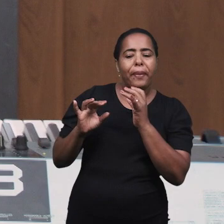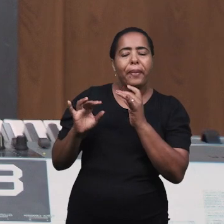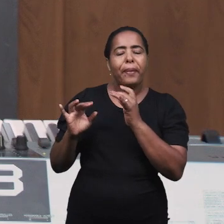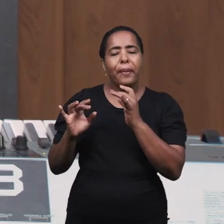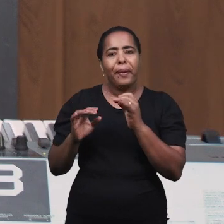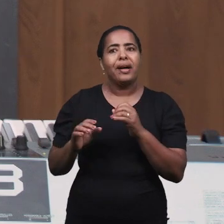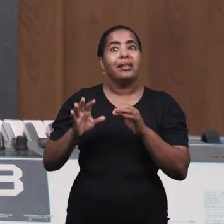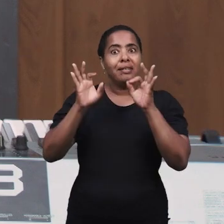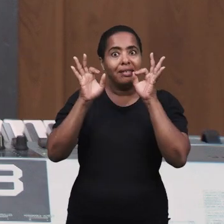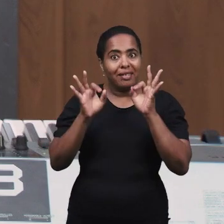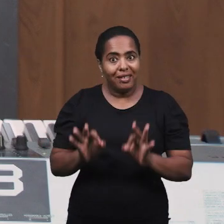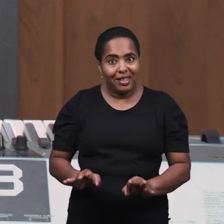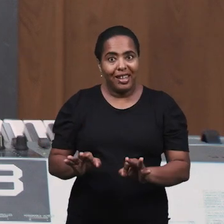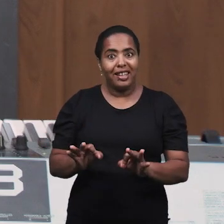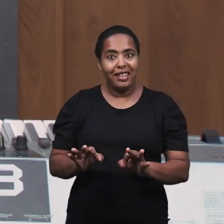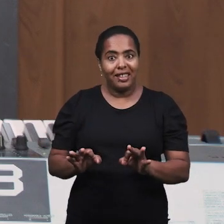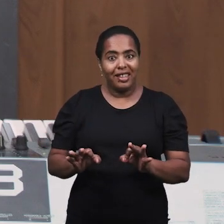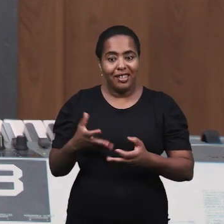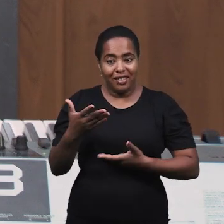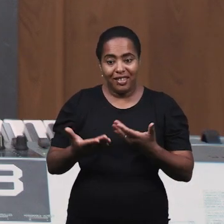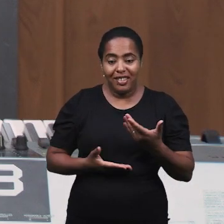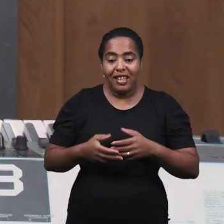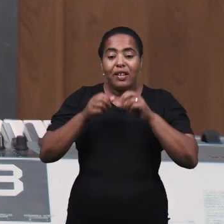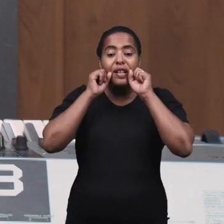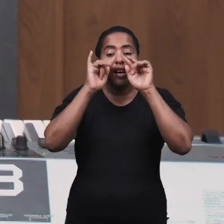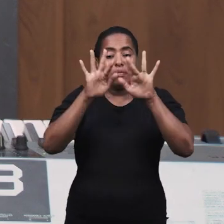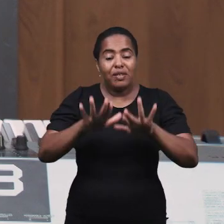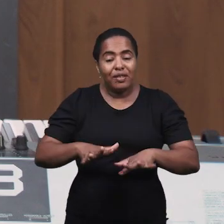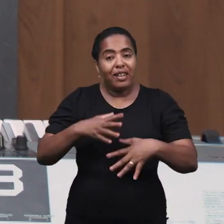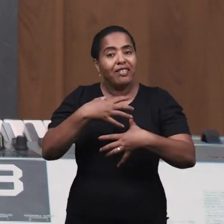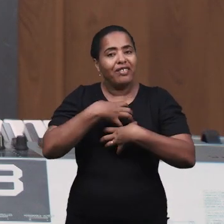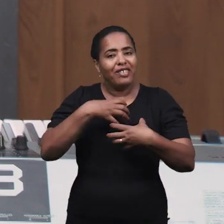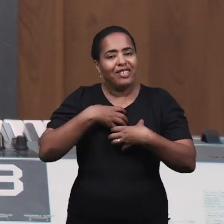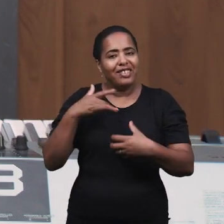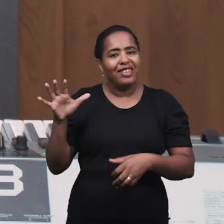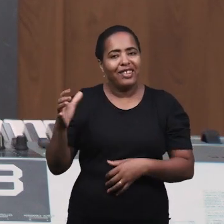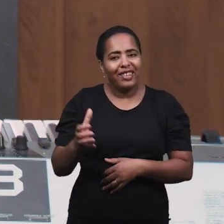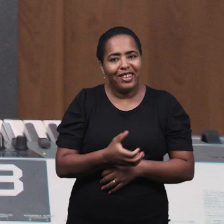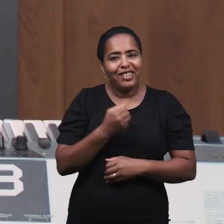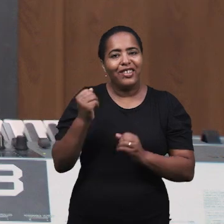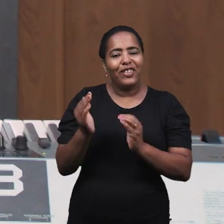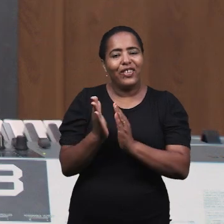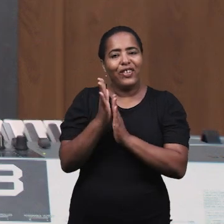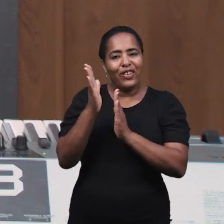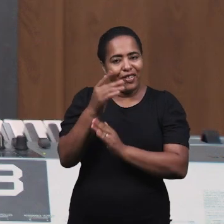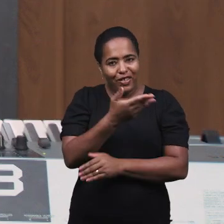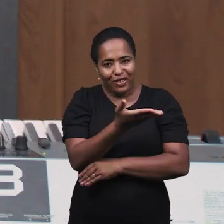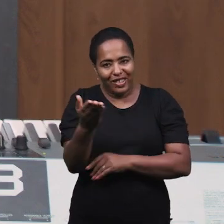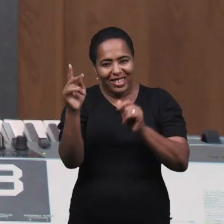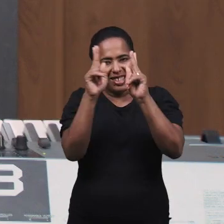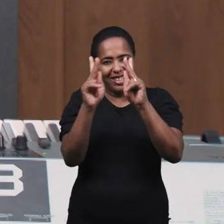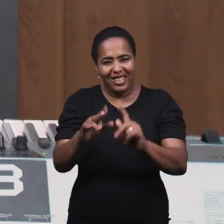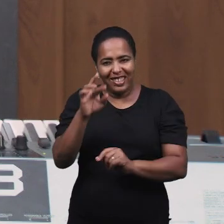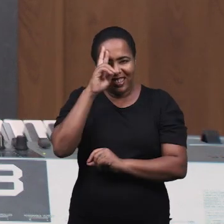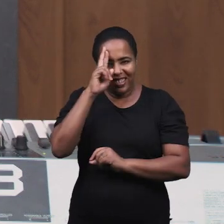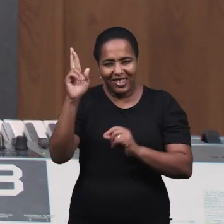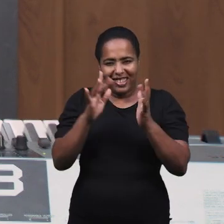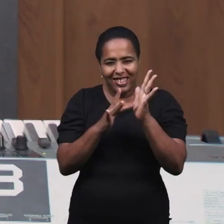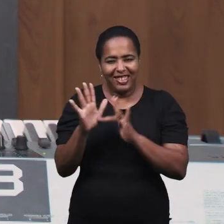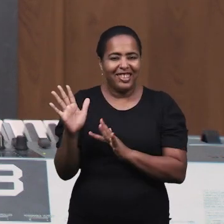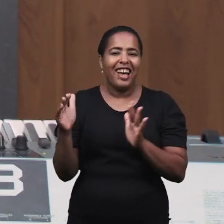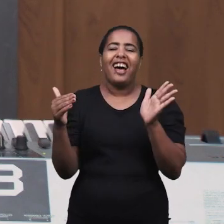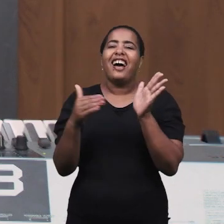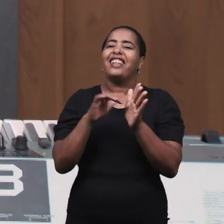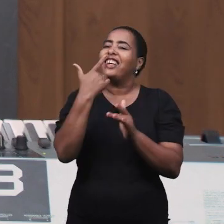peuvent soler cette louange. Je suis certain que l'église va recevoir une grande bénédiction avec cette adoration et votre louange. La paix